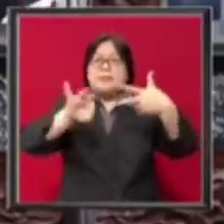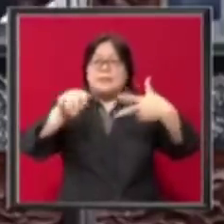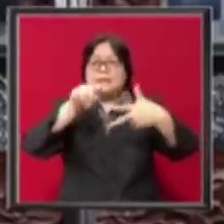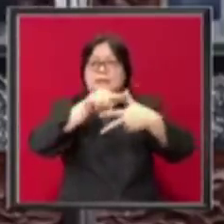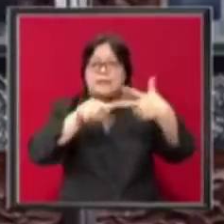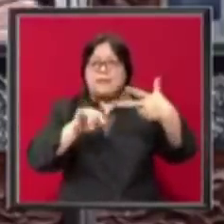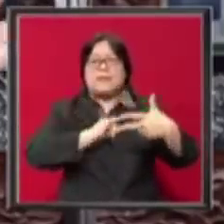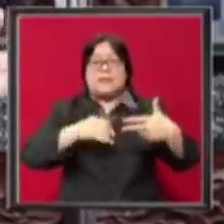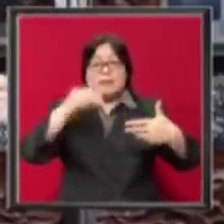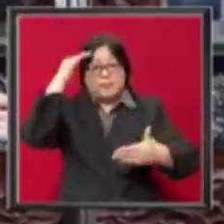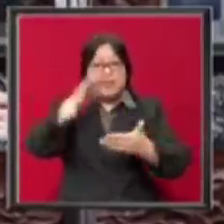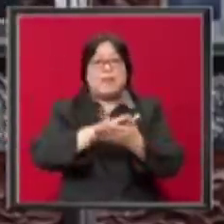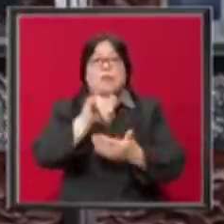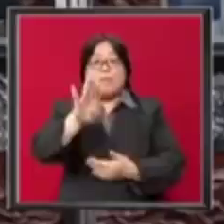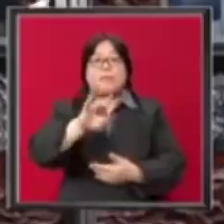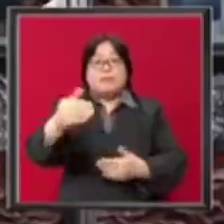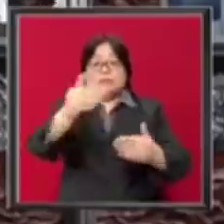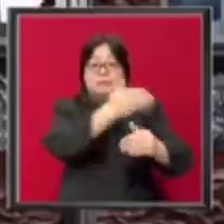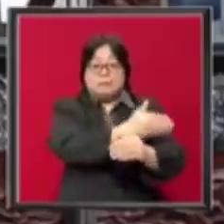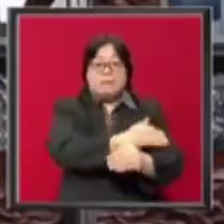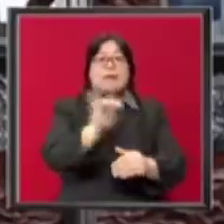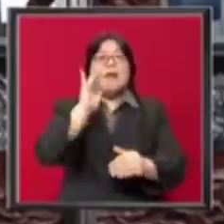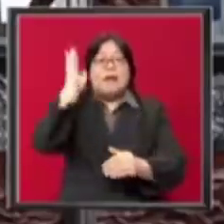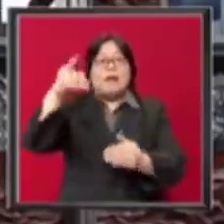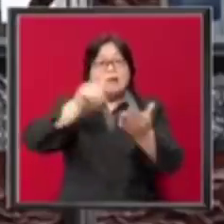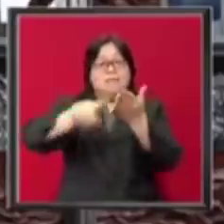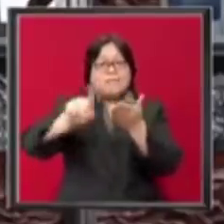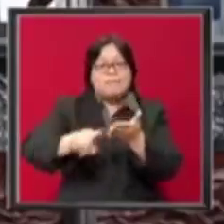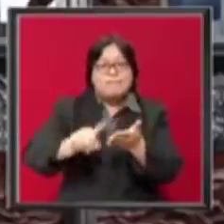Dan saya percaya Ali Muhammad yang berikut akan teliti,